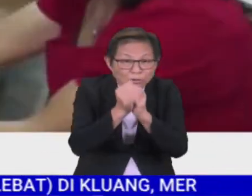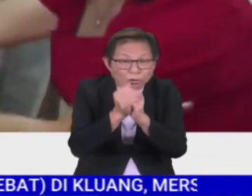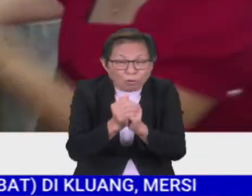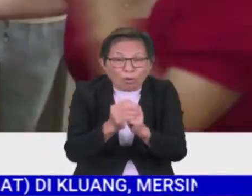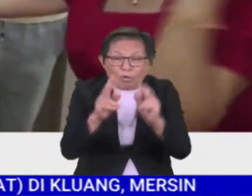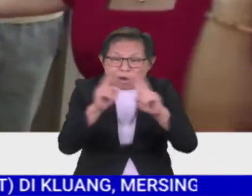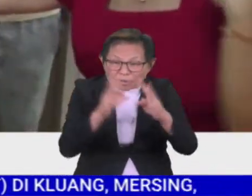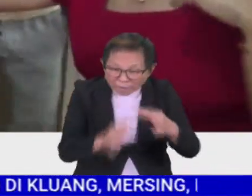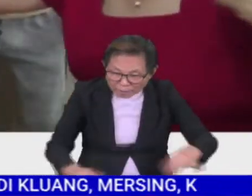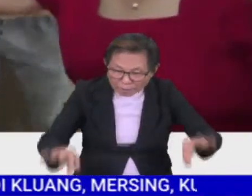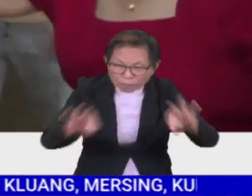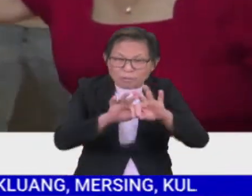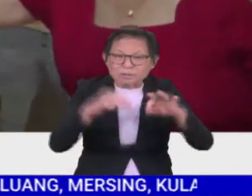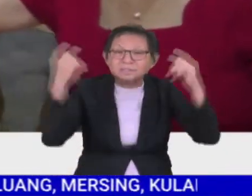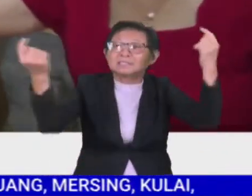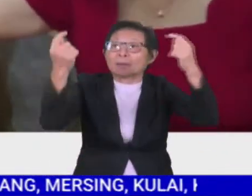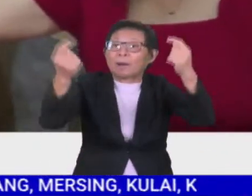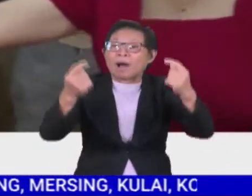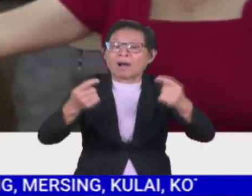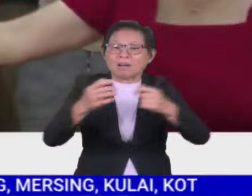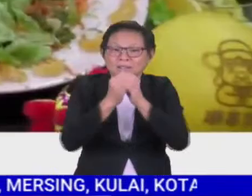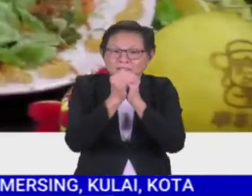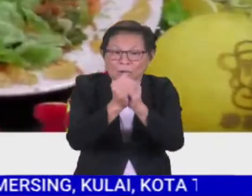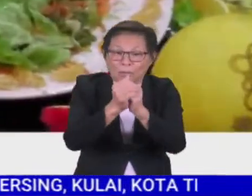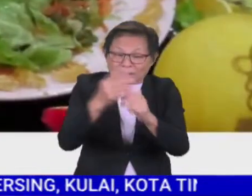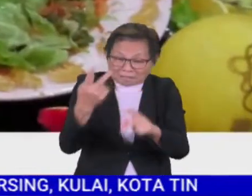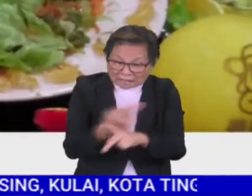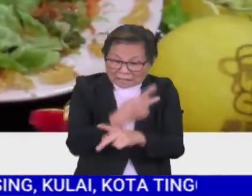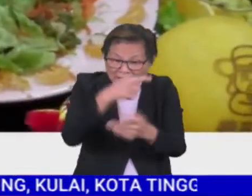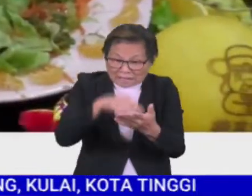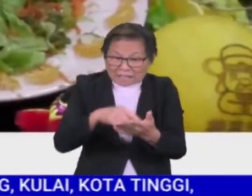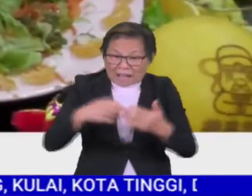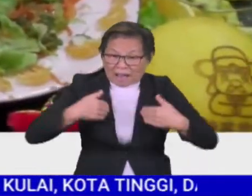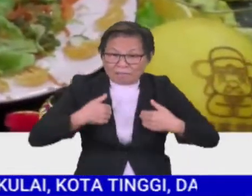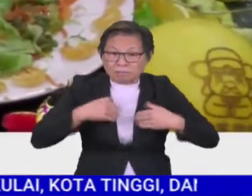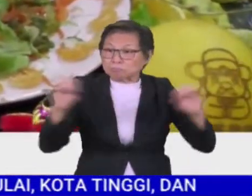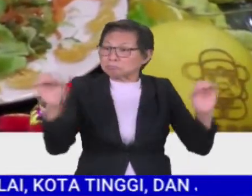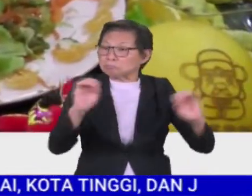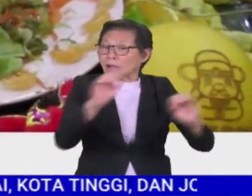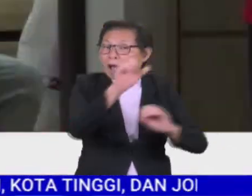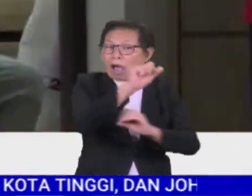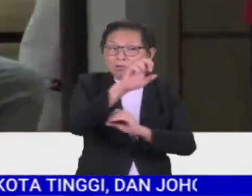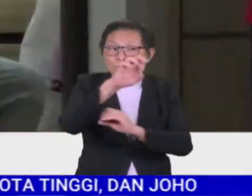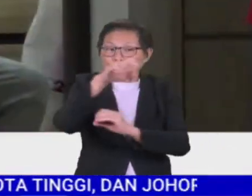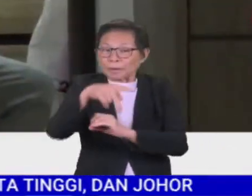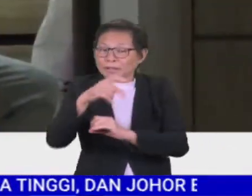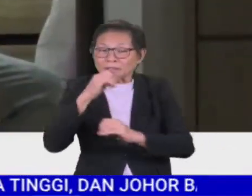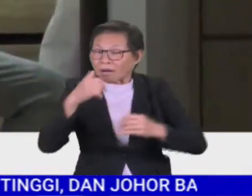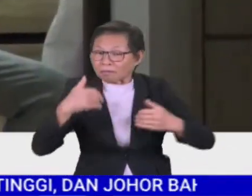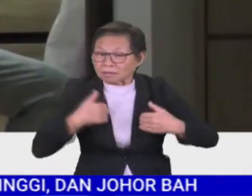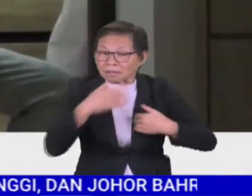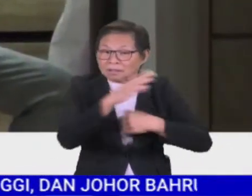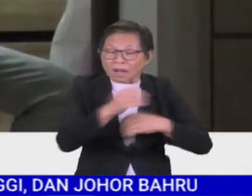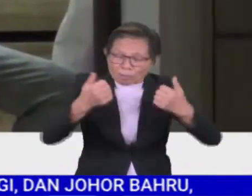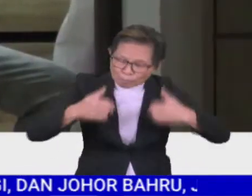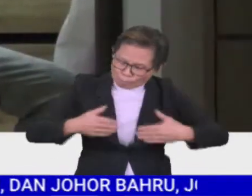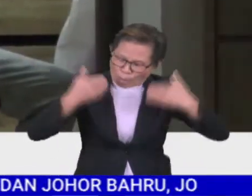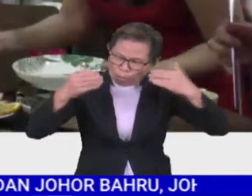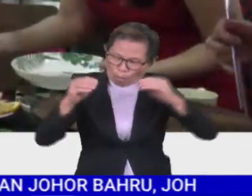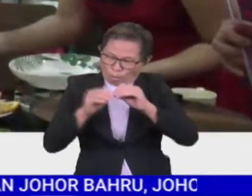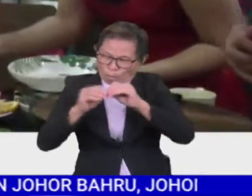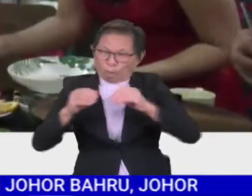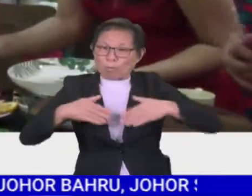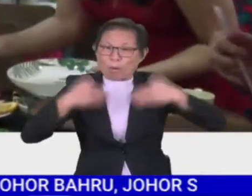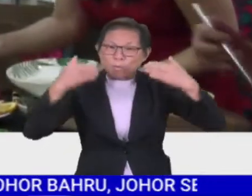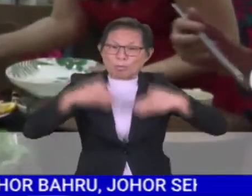invotens sambutan Tahun Baru Cina pada kali ini diadakan tanpa prosedur operasi standar sekaligus memeriahkan lagi